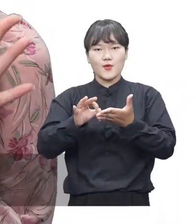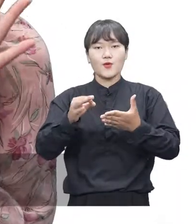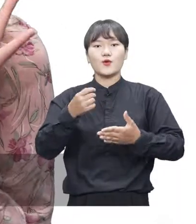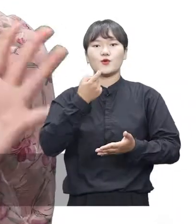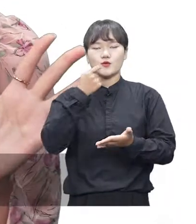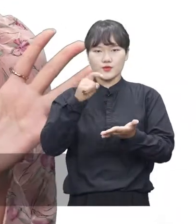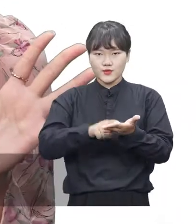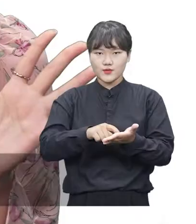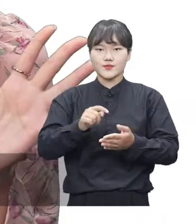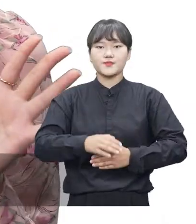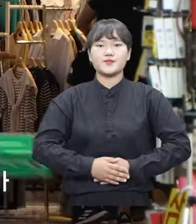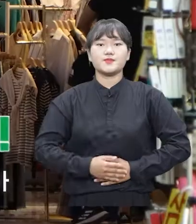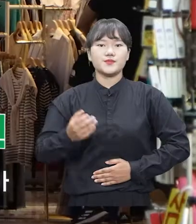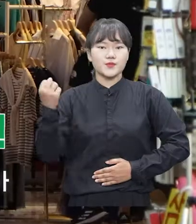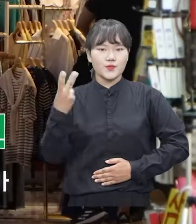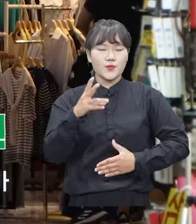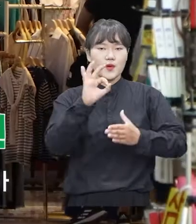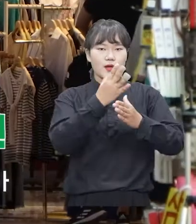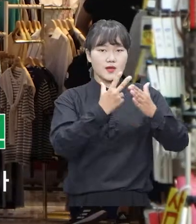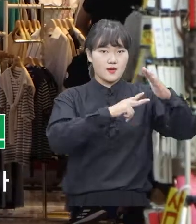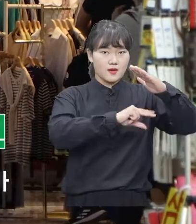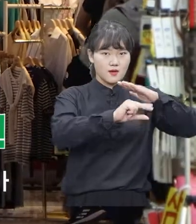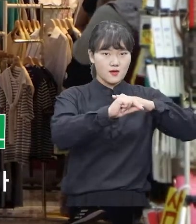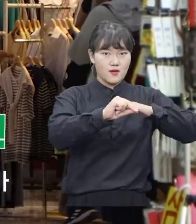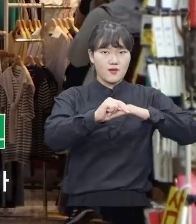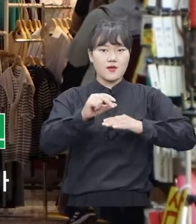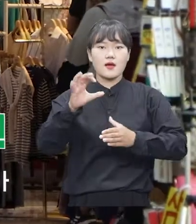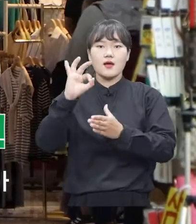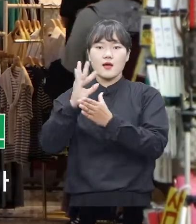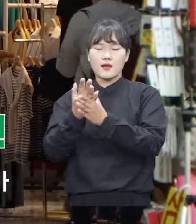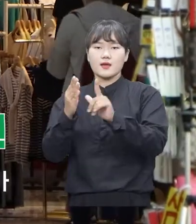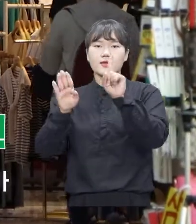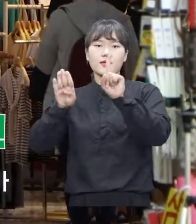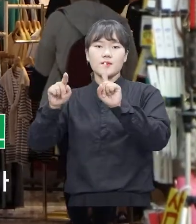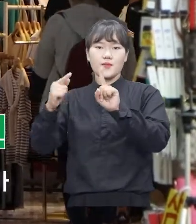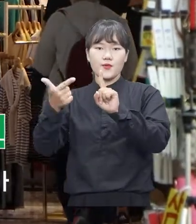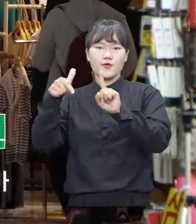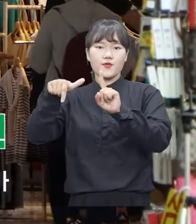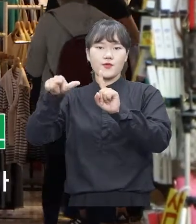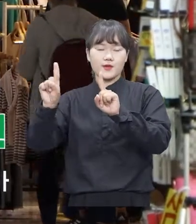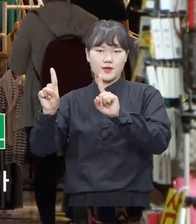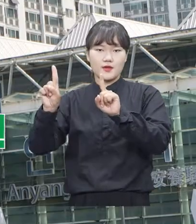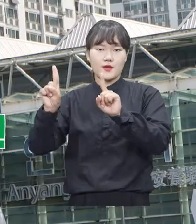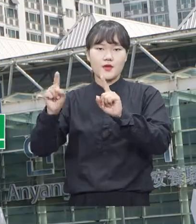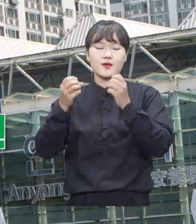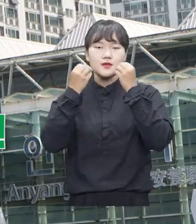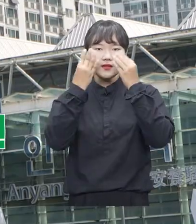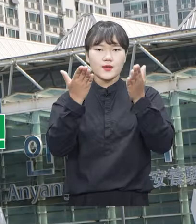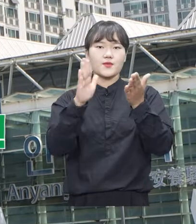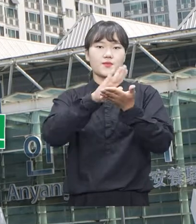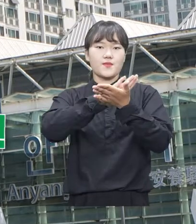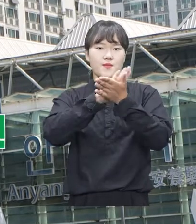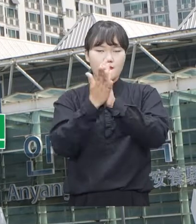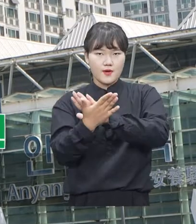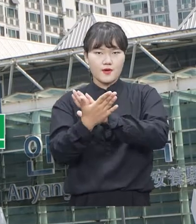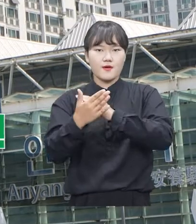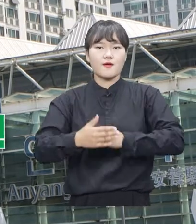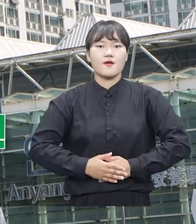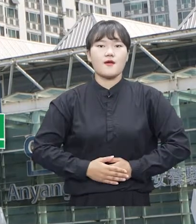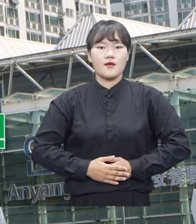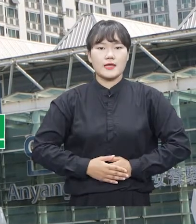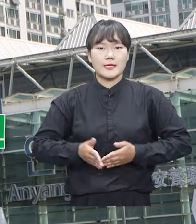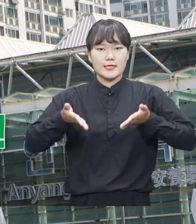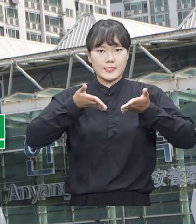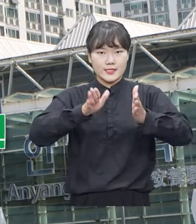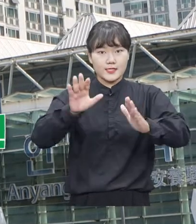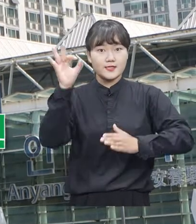여기서 끝이 아니고요. 안양역을 잇는 1번가 지하 쇼핑몰과 중앙 지하도 상가가 1번가 몰로 통합되면서